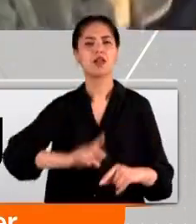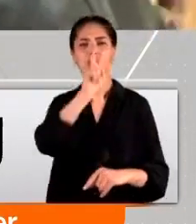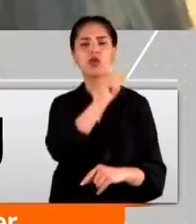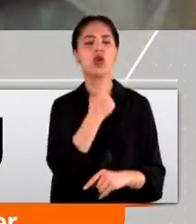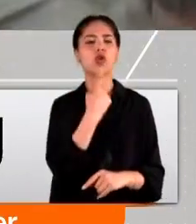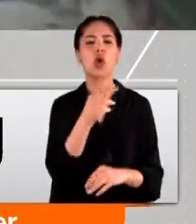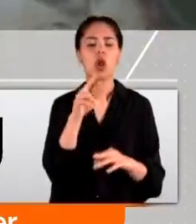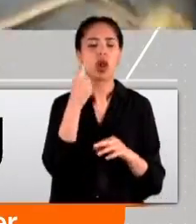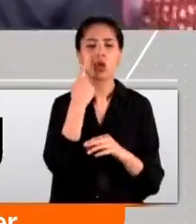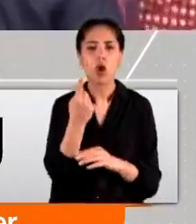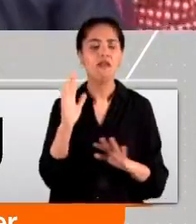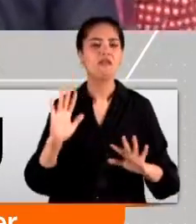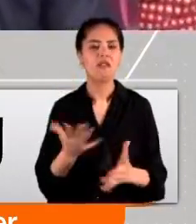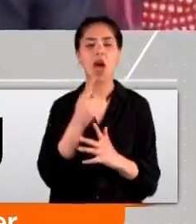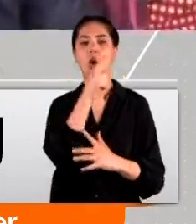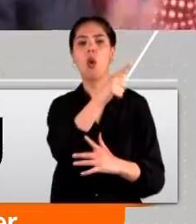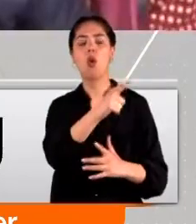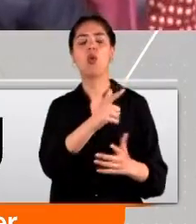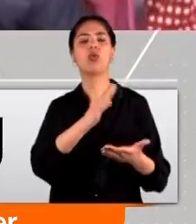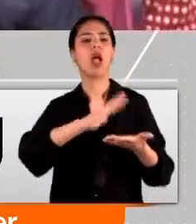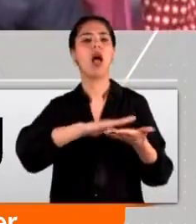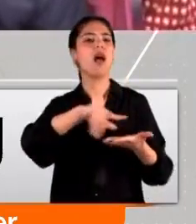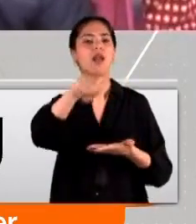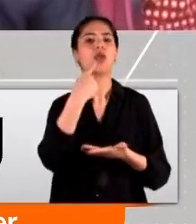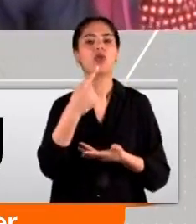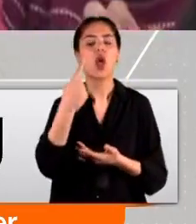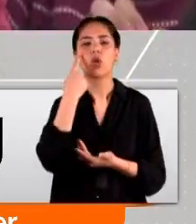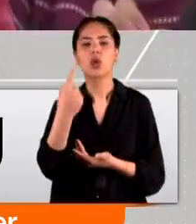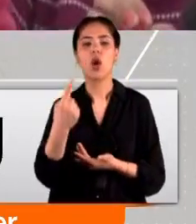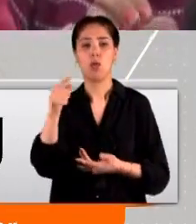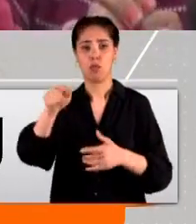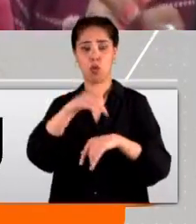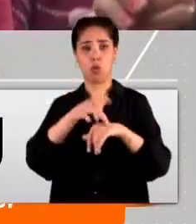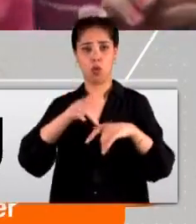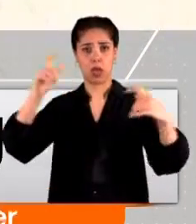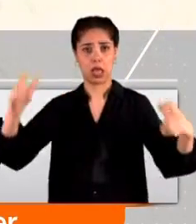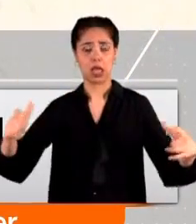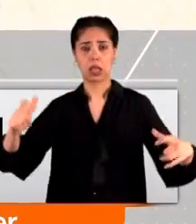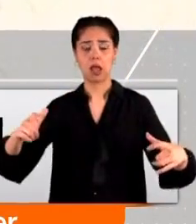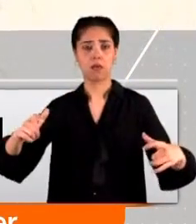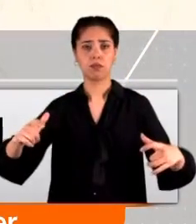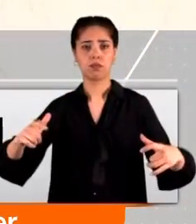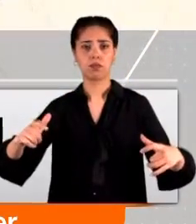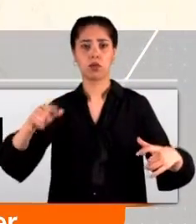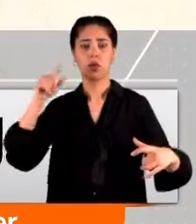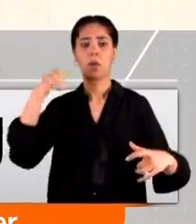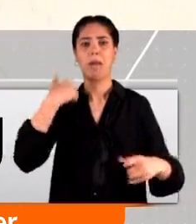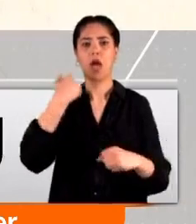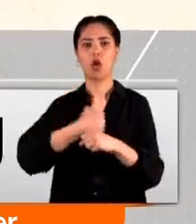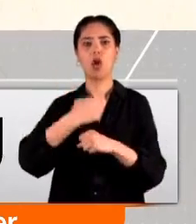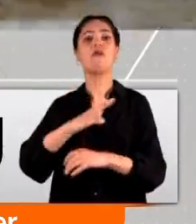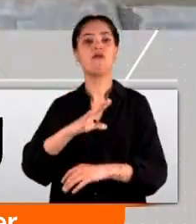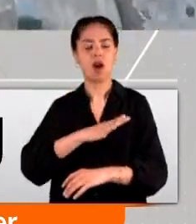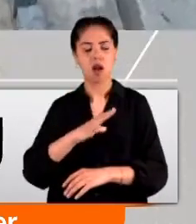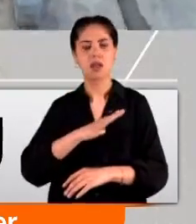dedikleriyle ne onun yandaşlarının dedikleriyle bu ülkeden bu görevde olduğumuz